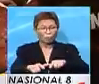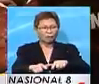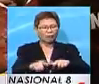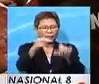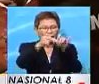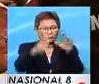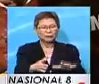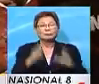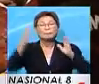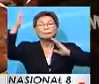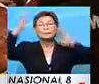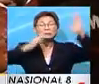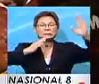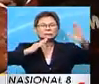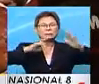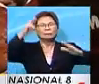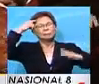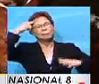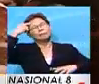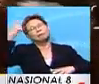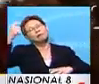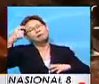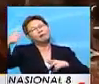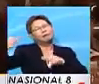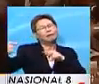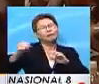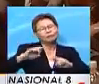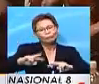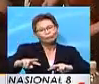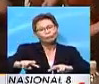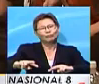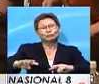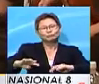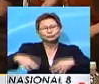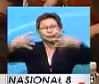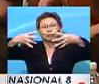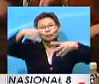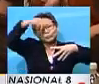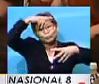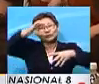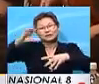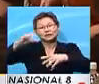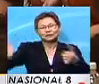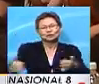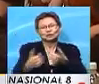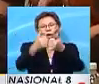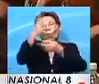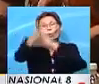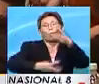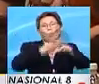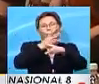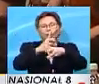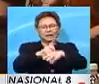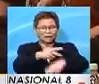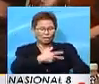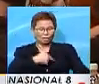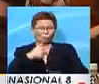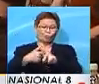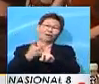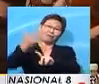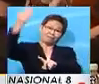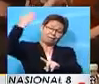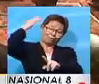negara Mohamad Zar yang pengsan Pada perlawanan suku akhir kelas puttera C pada kejohanan sat dunia di Bali Indonesia bulan